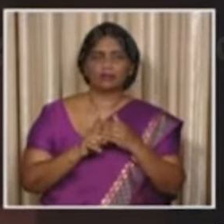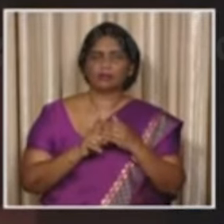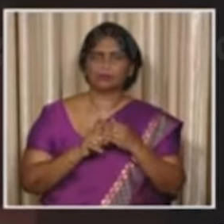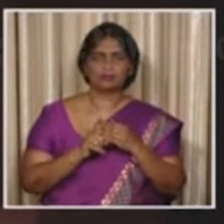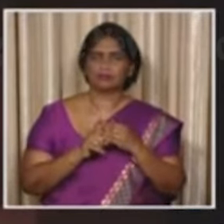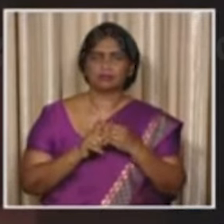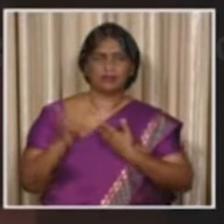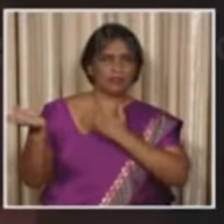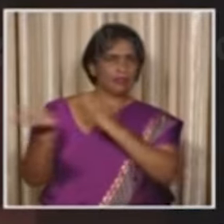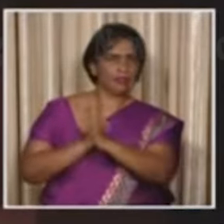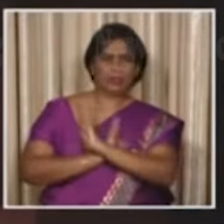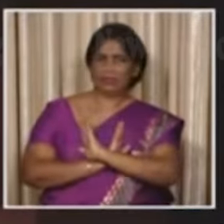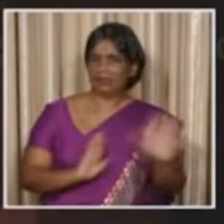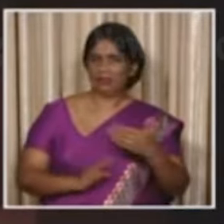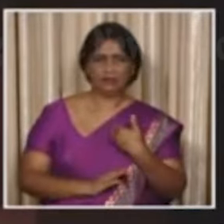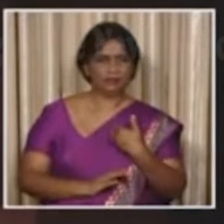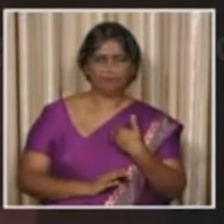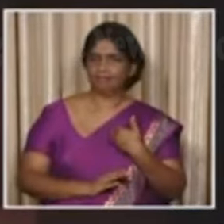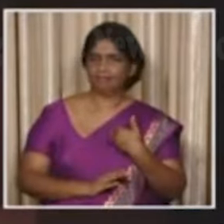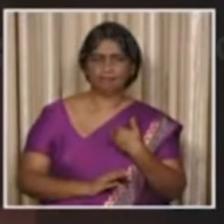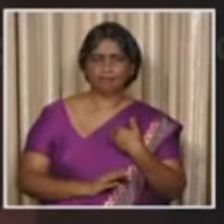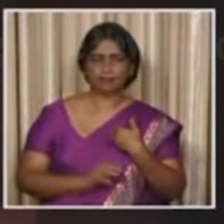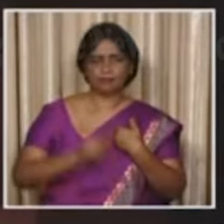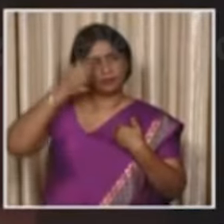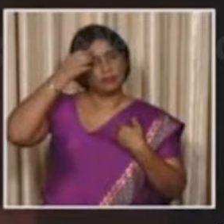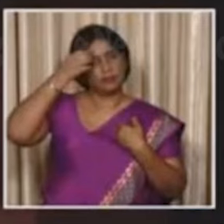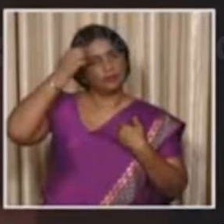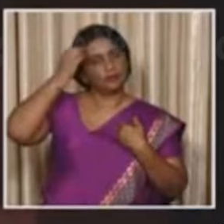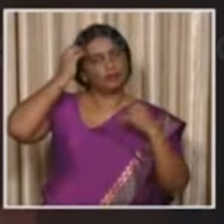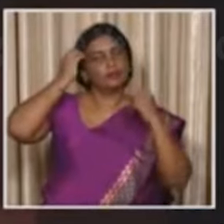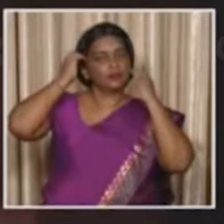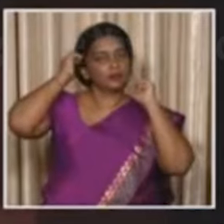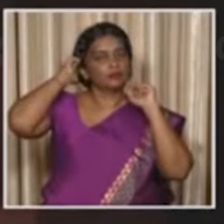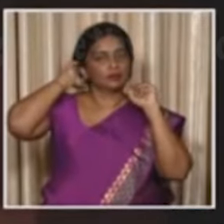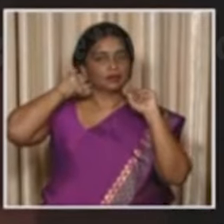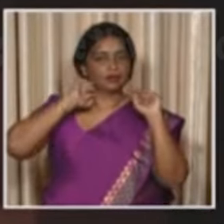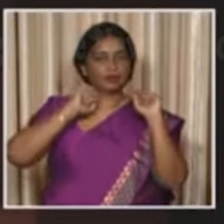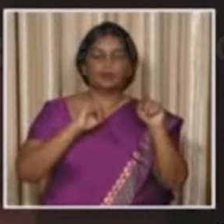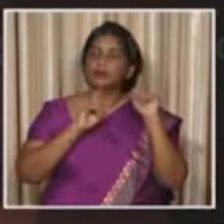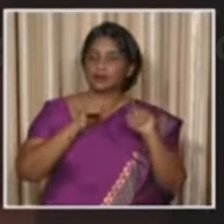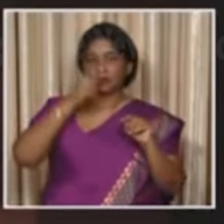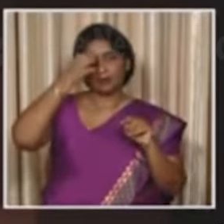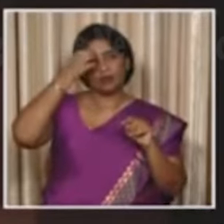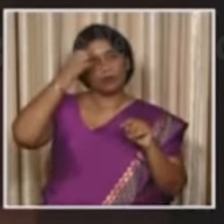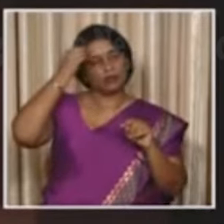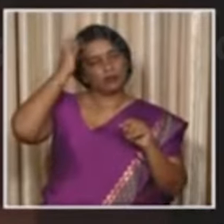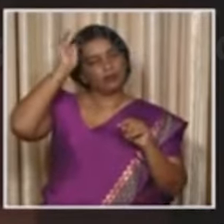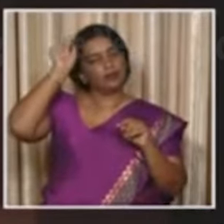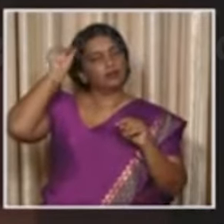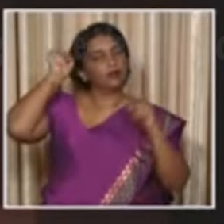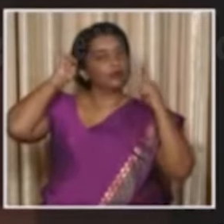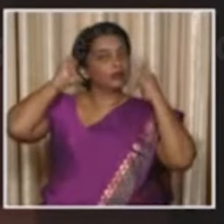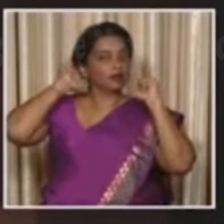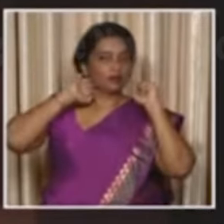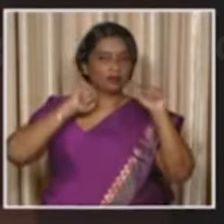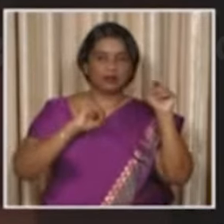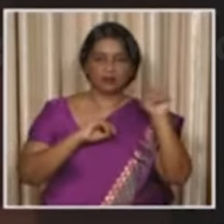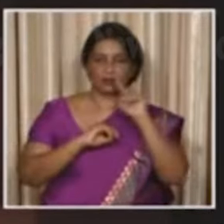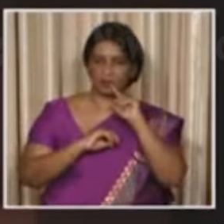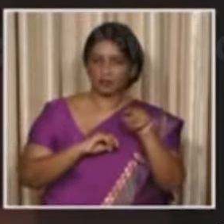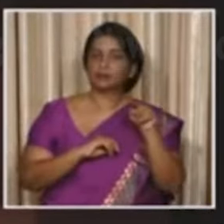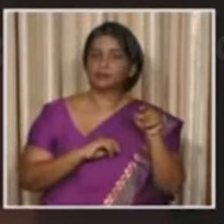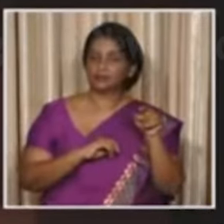පෙනී ඉඳලා නැහැ, පෙනී ඉඳ යන්නෙත් නැහැ. ඒ නිසා ඒක නිවැරදි කරන්නට ඕන. ඒ නිසා මිනුවන්ගොඩ ඔය ඔබතුමා කතා කරන